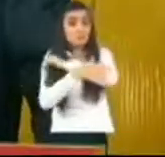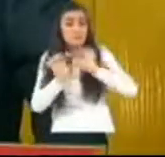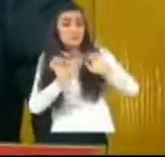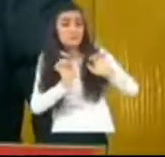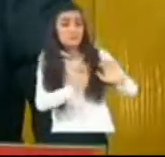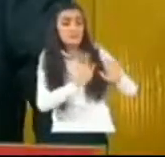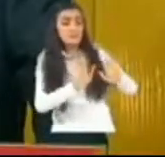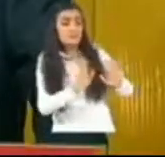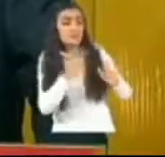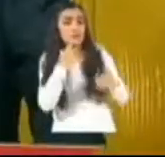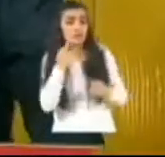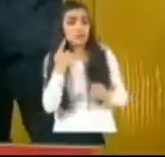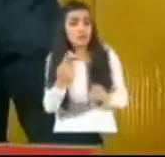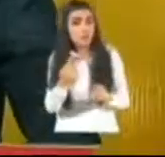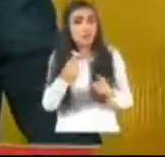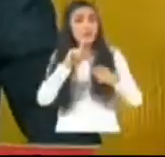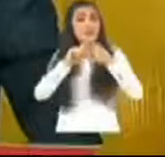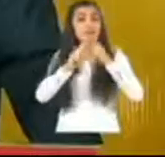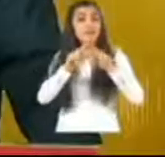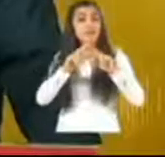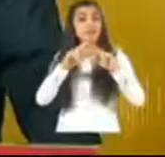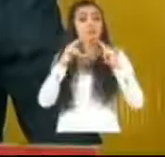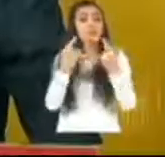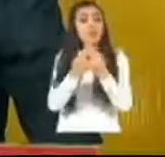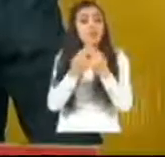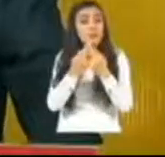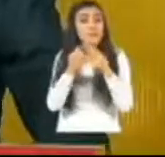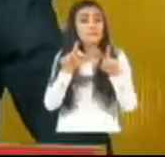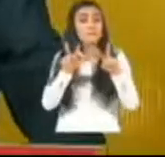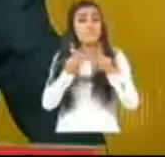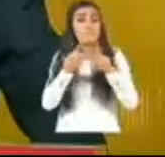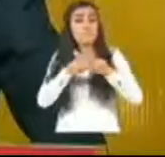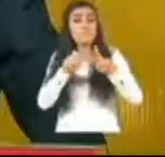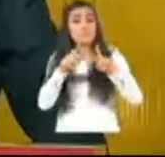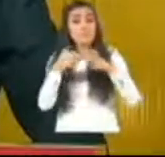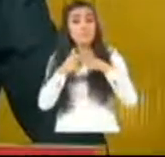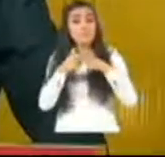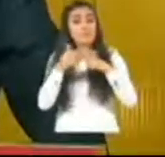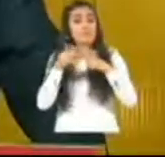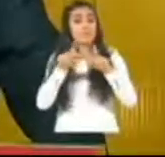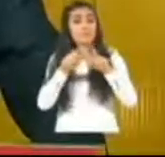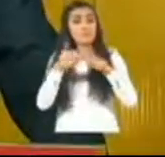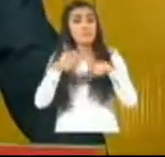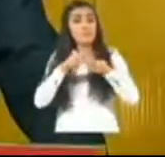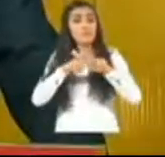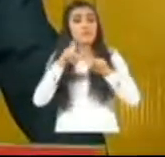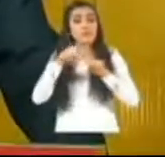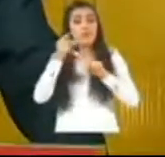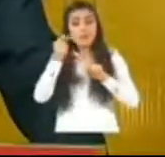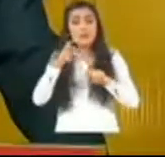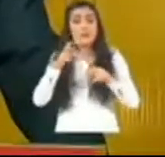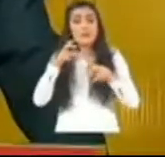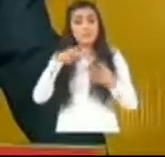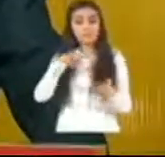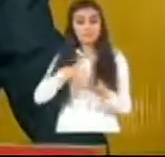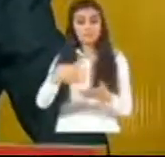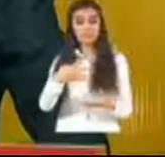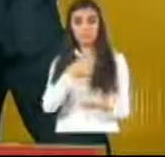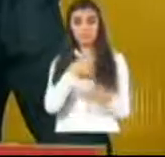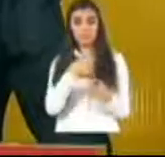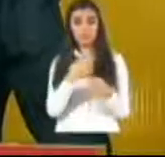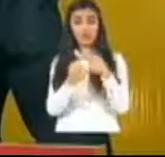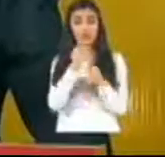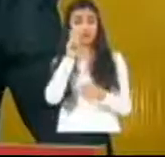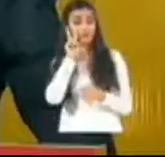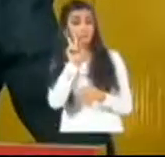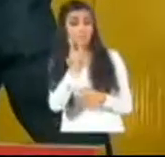sıkıştıracaklardı. Siyaseti dünyevi menfaatlerinin temini ve makam hastalıklarının tedavisi için araç